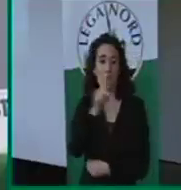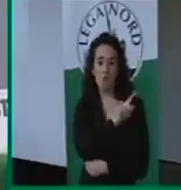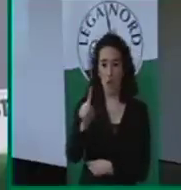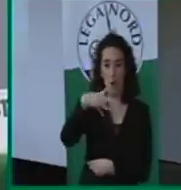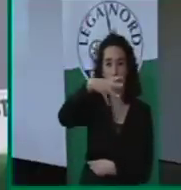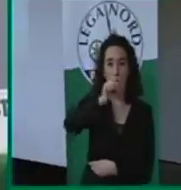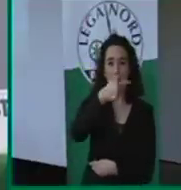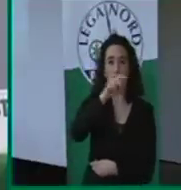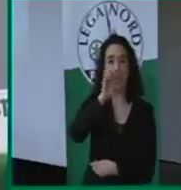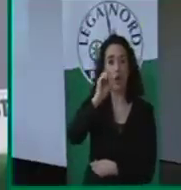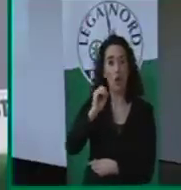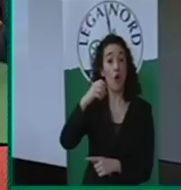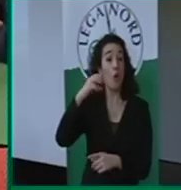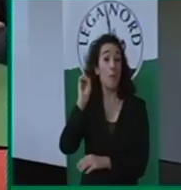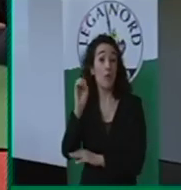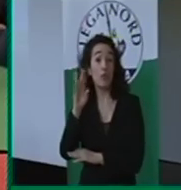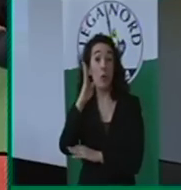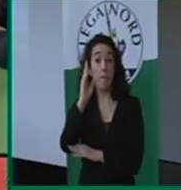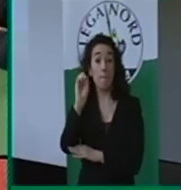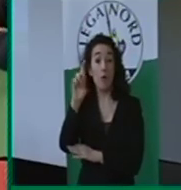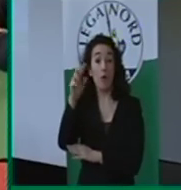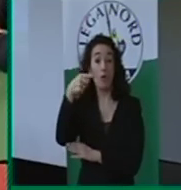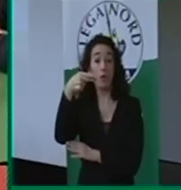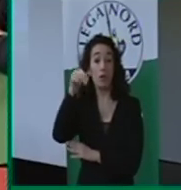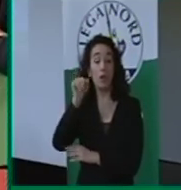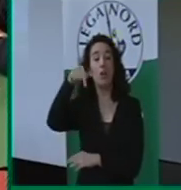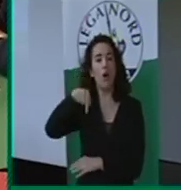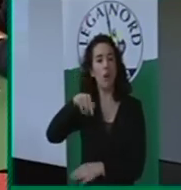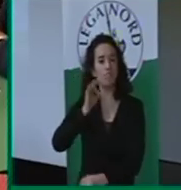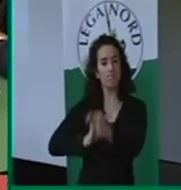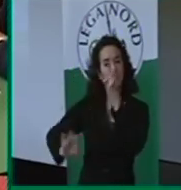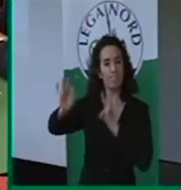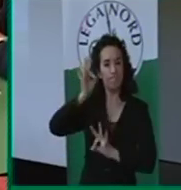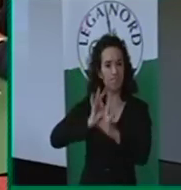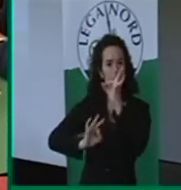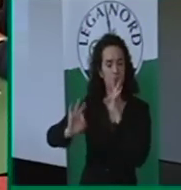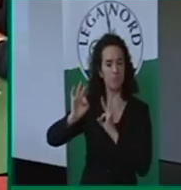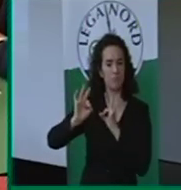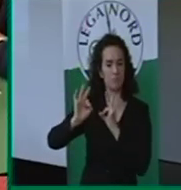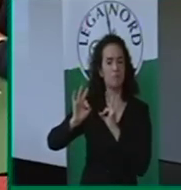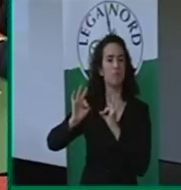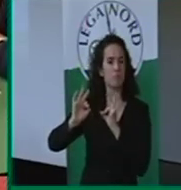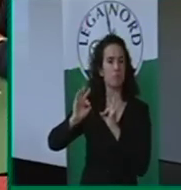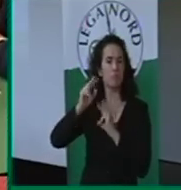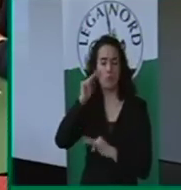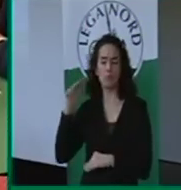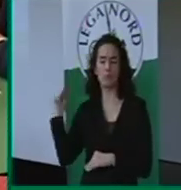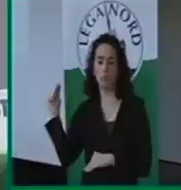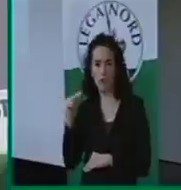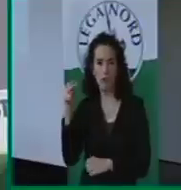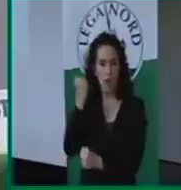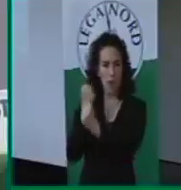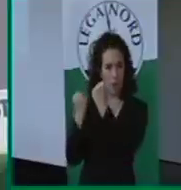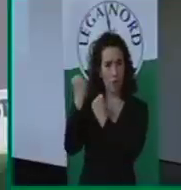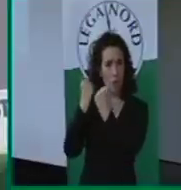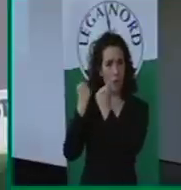Claudio Borghi ci spiegherà anche come economicamente e si può dimostrare che